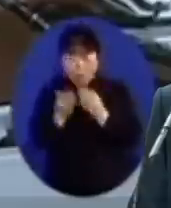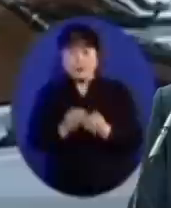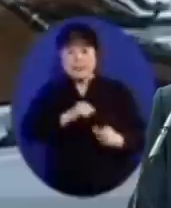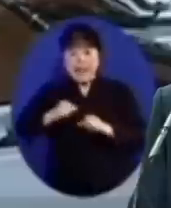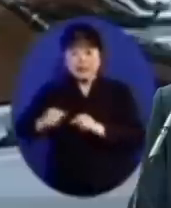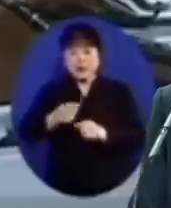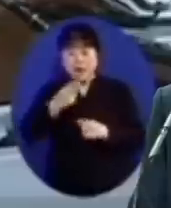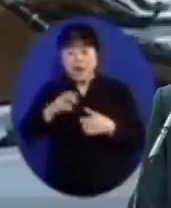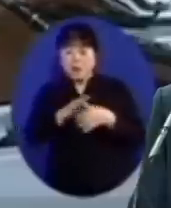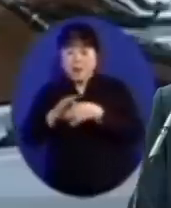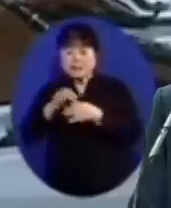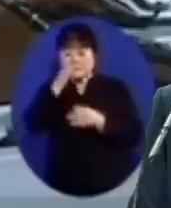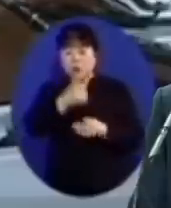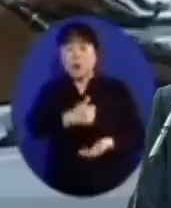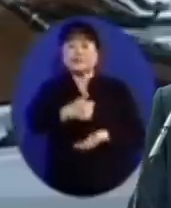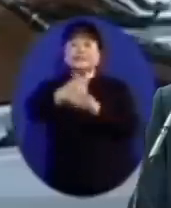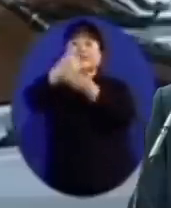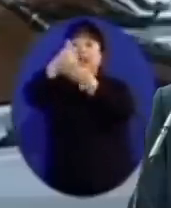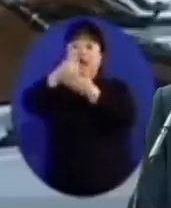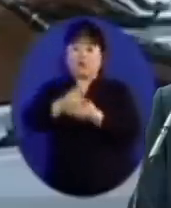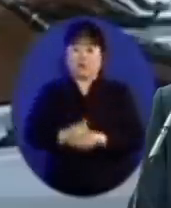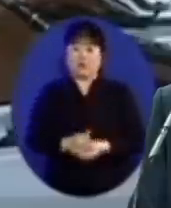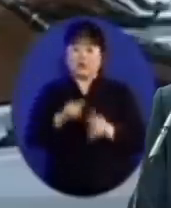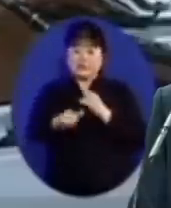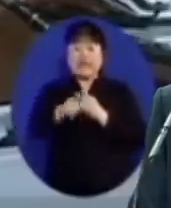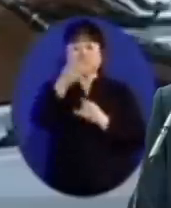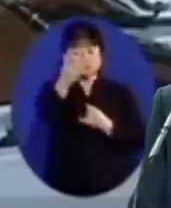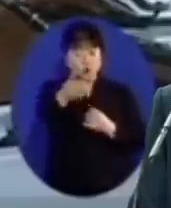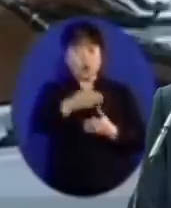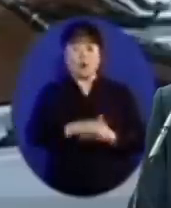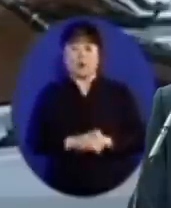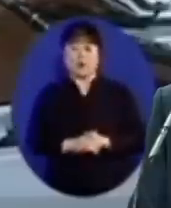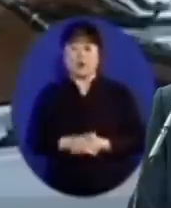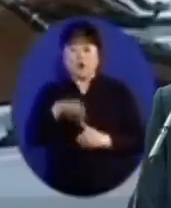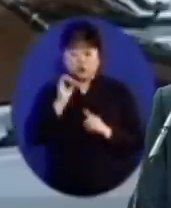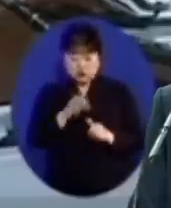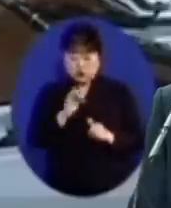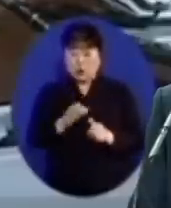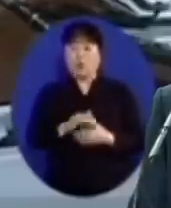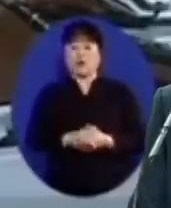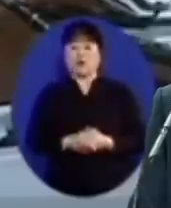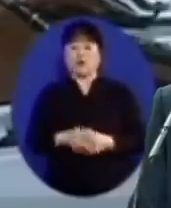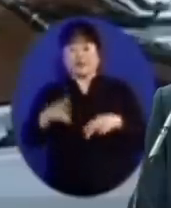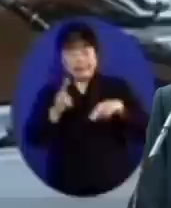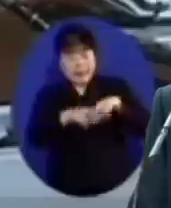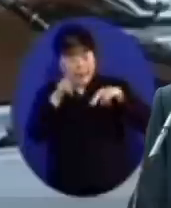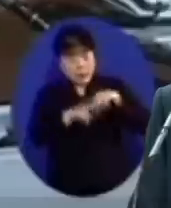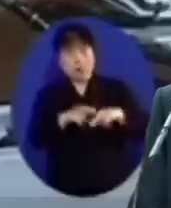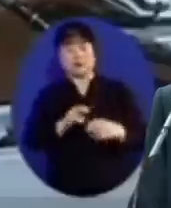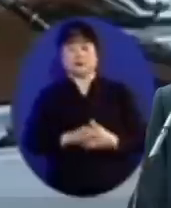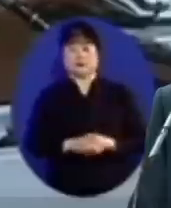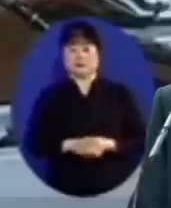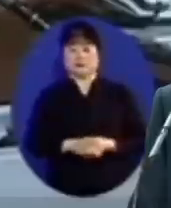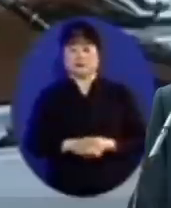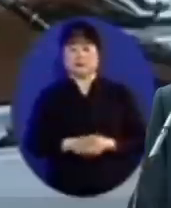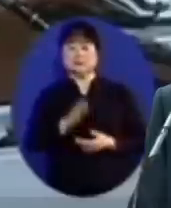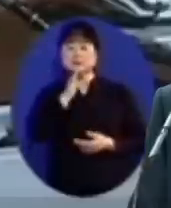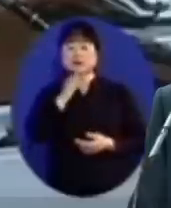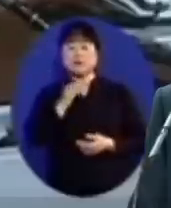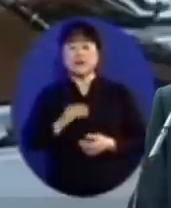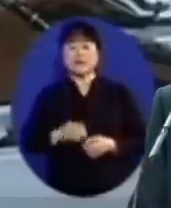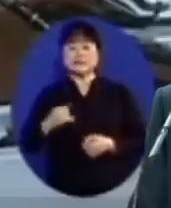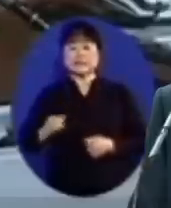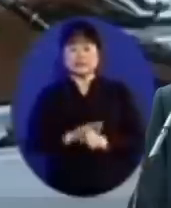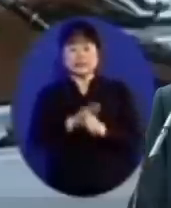가지며 칭찬할 것은 칭찬하고 상주울 것은 상주고 꾸짖을 것은 꾸짖고 때릴 것은 때려야 참으로 자식을